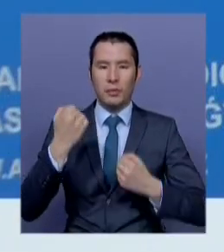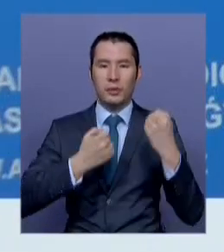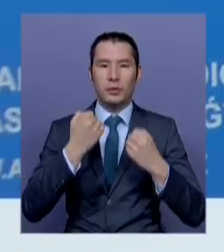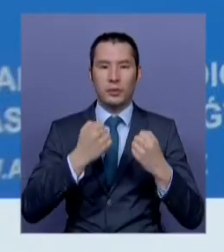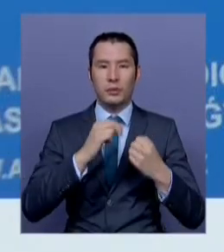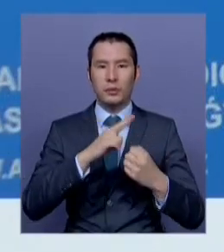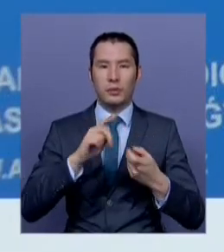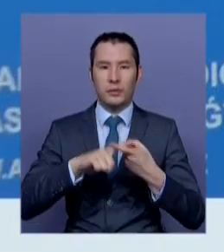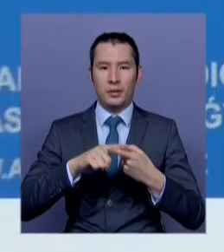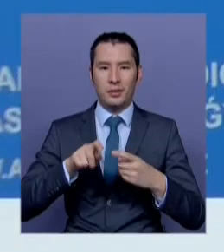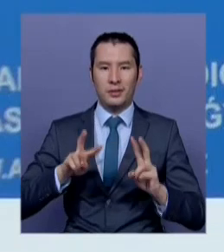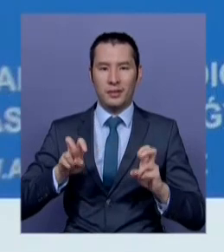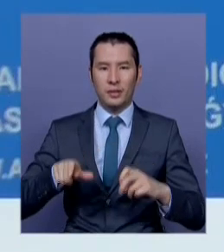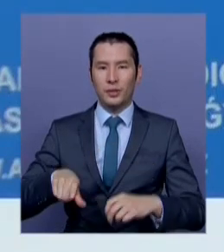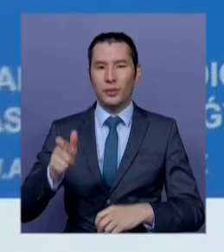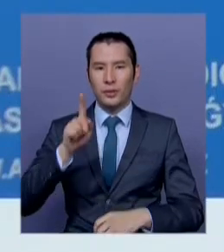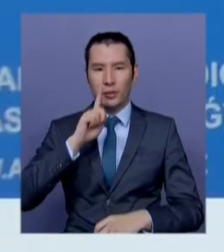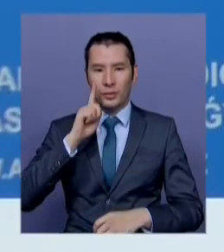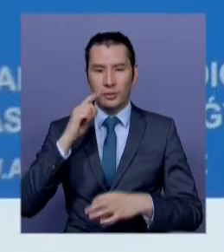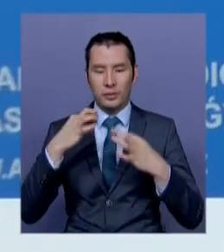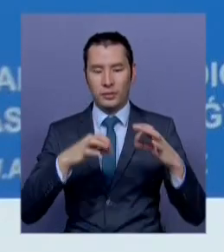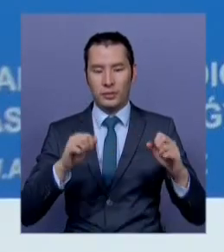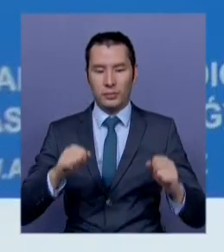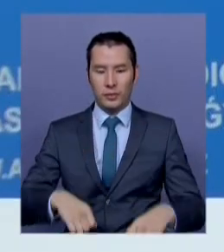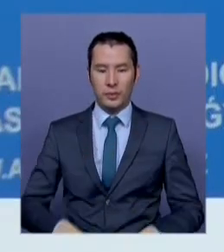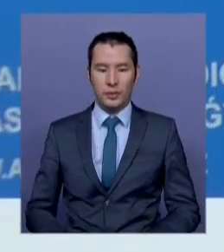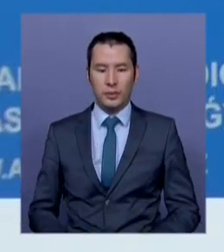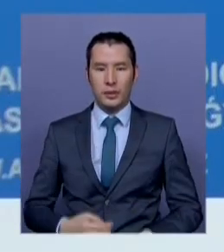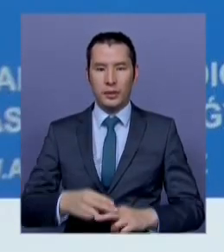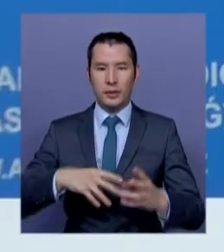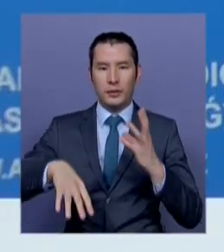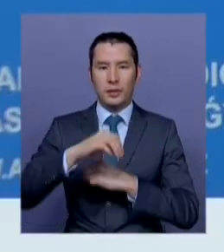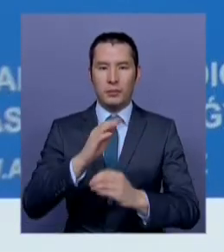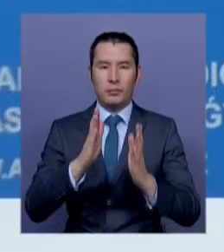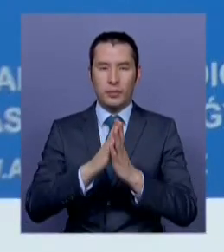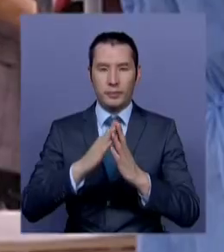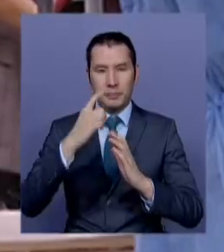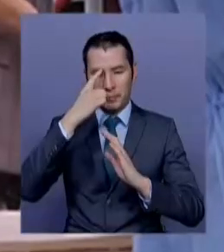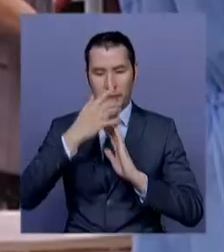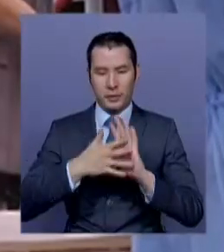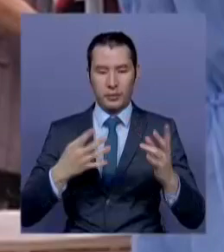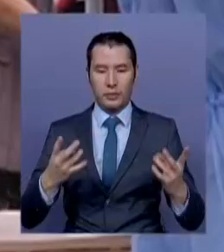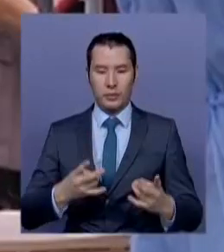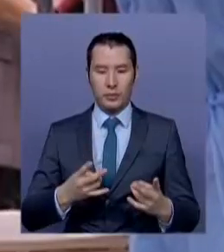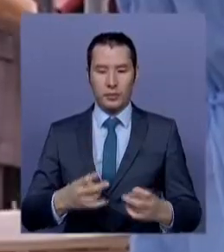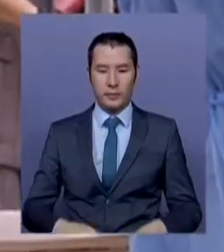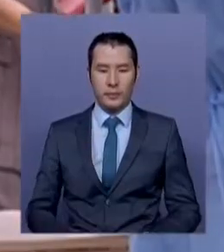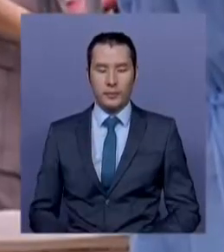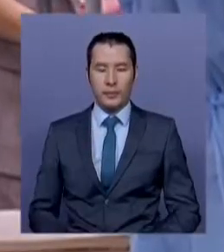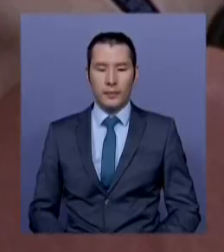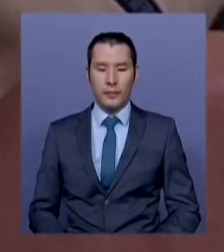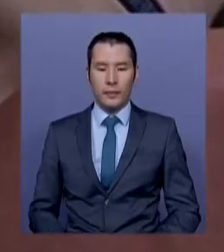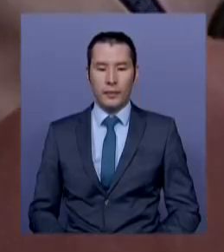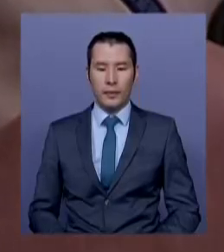азаматтардың денсаулығы мен өмірлерінің қауіпсіздігіне бағытталған. Түсінікпен қарауларыңызға өтінемін. Алматы аумағына өту үшін